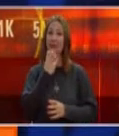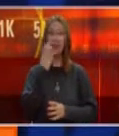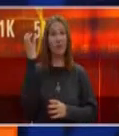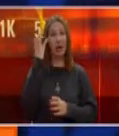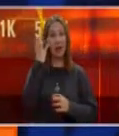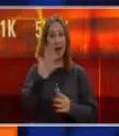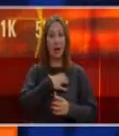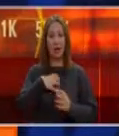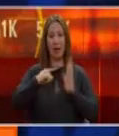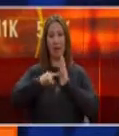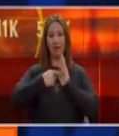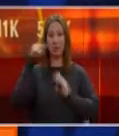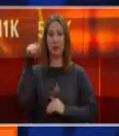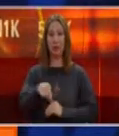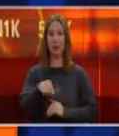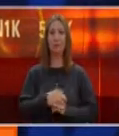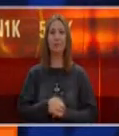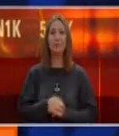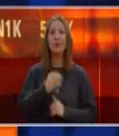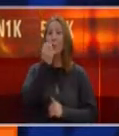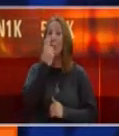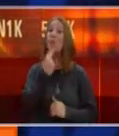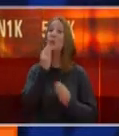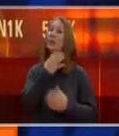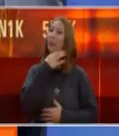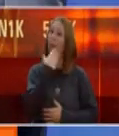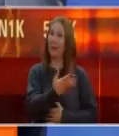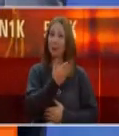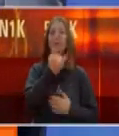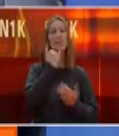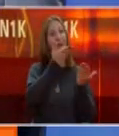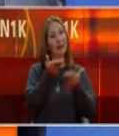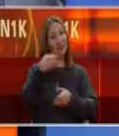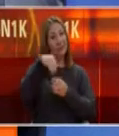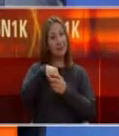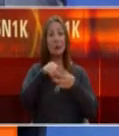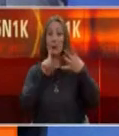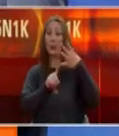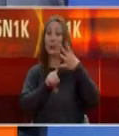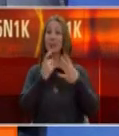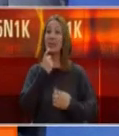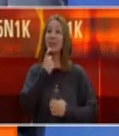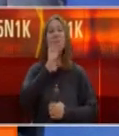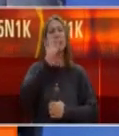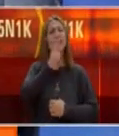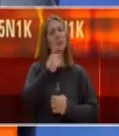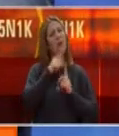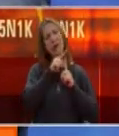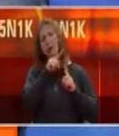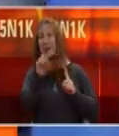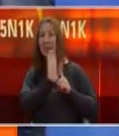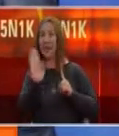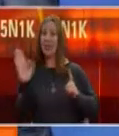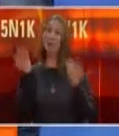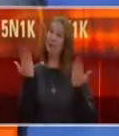Vakfı'nda ana misyonumuz bu zaten. Güler Hanım çok teşekkür ederim yayınımıza katıldığınız için. 4. yılda umarım 40. yıla kadar götürürüz bu projeyi.